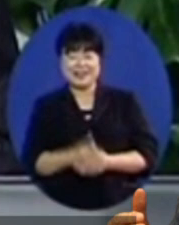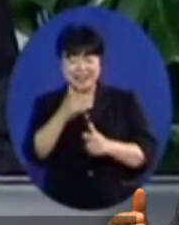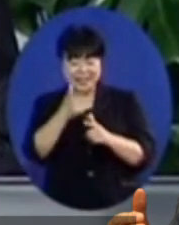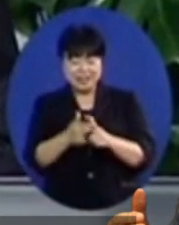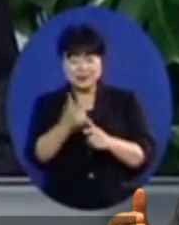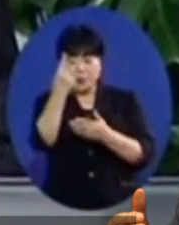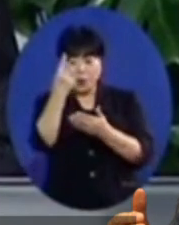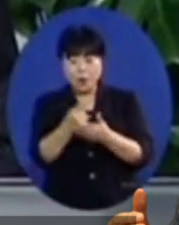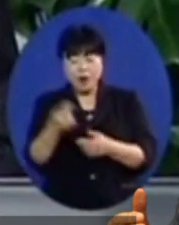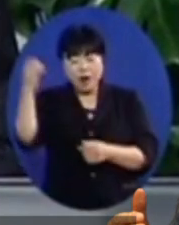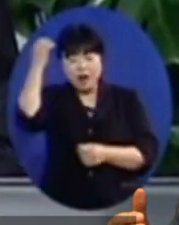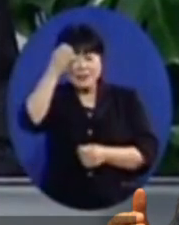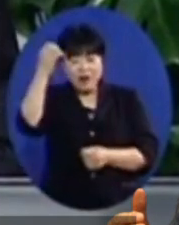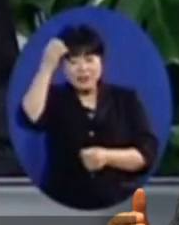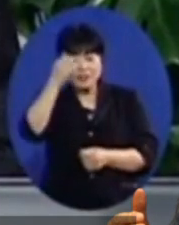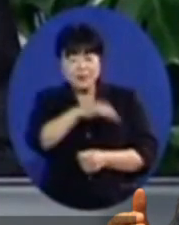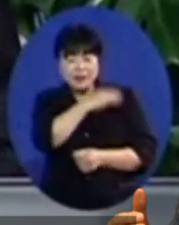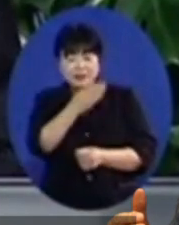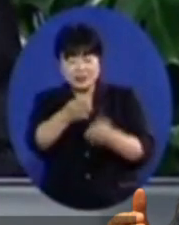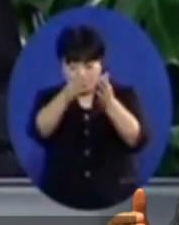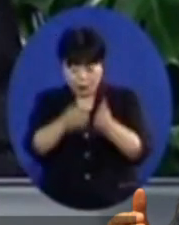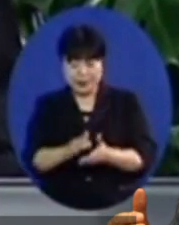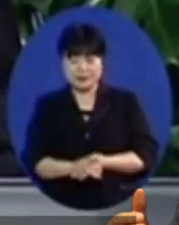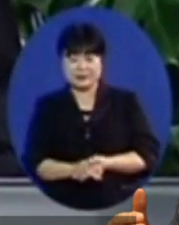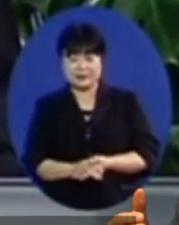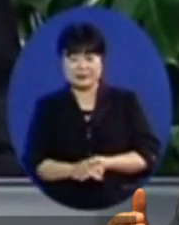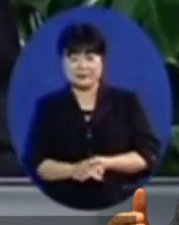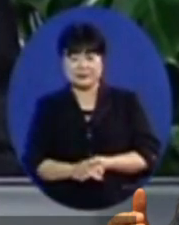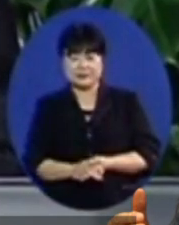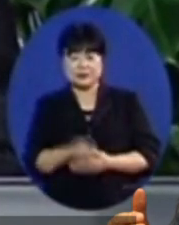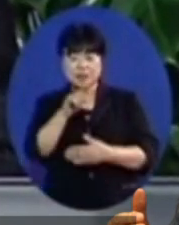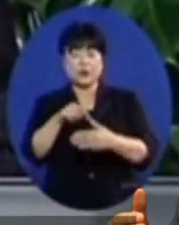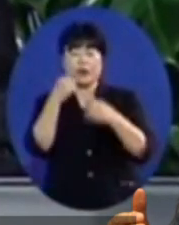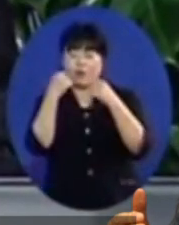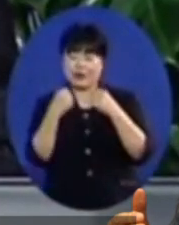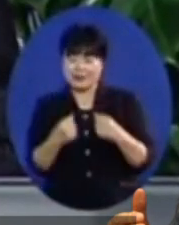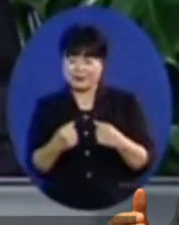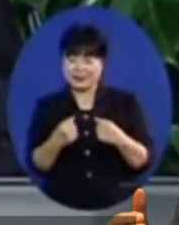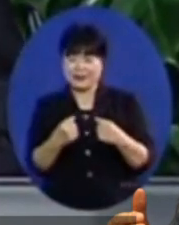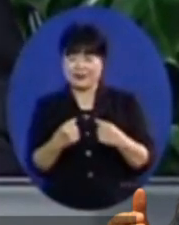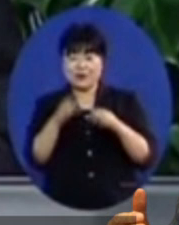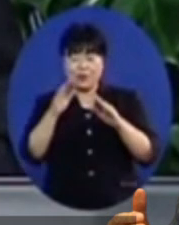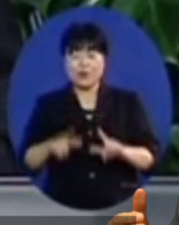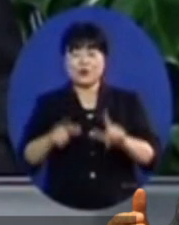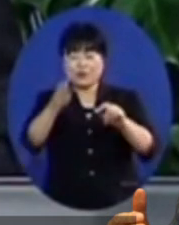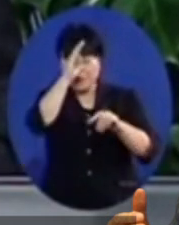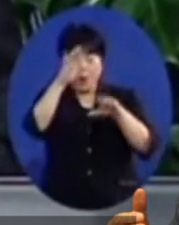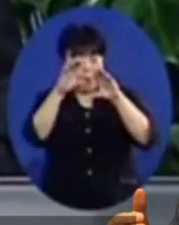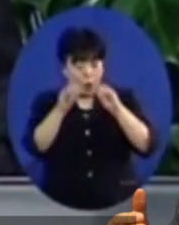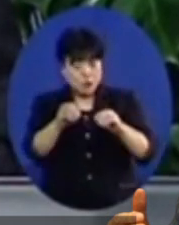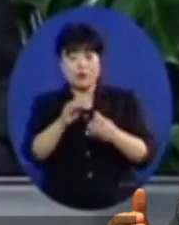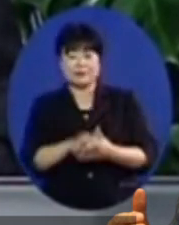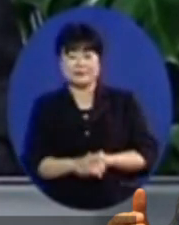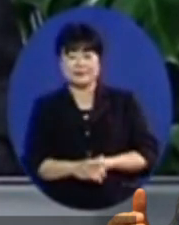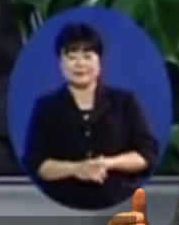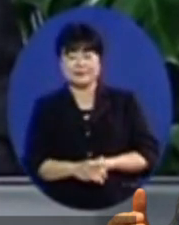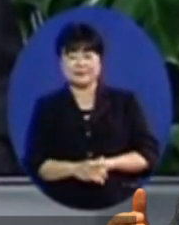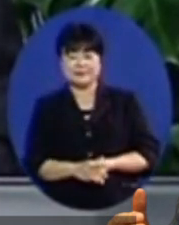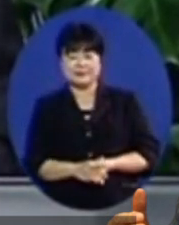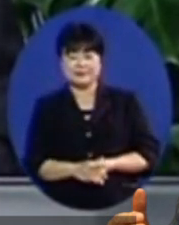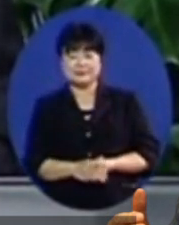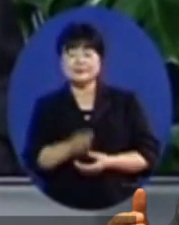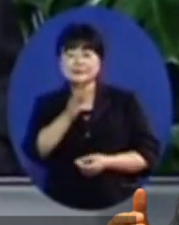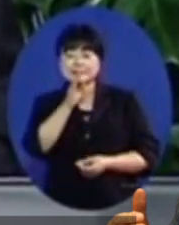예수님 오늘 성령의 능력을 통해서 우리 가운데 와 계세요. 오늘날도 병이 나아야죠.